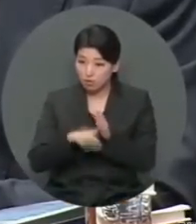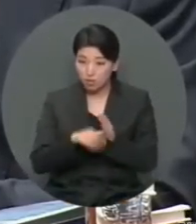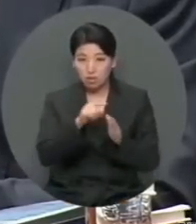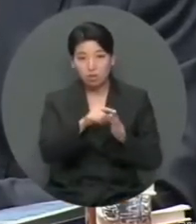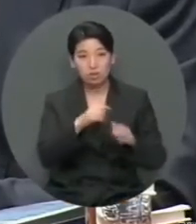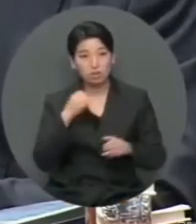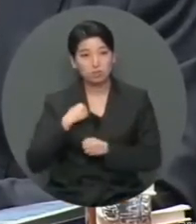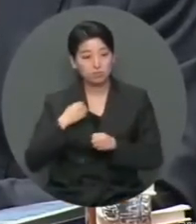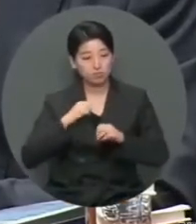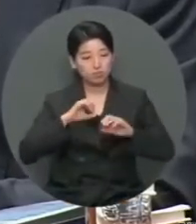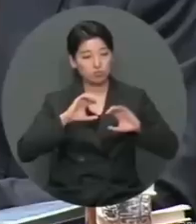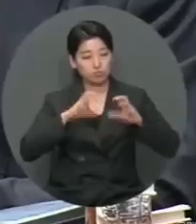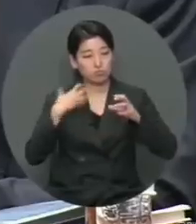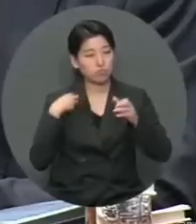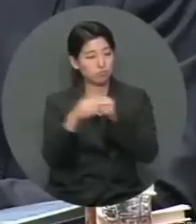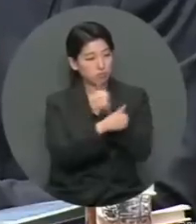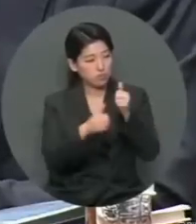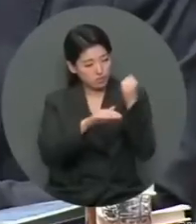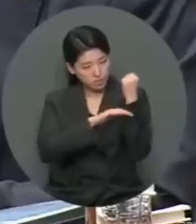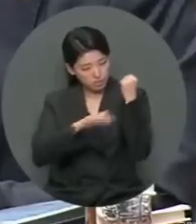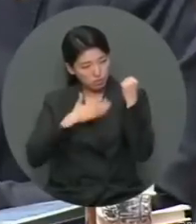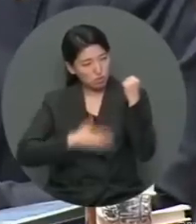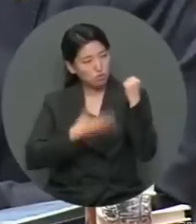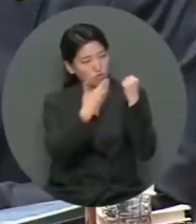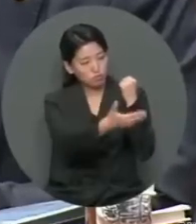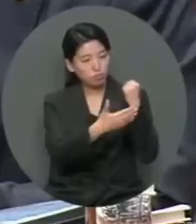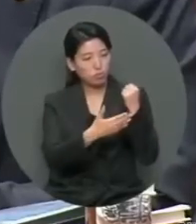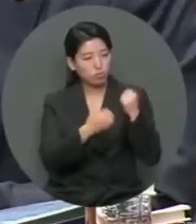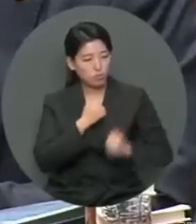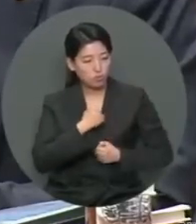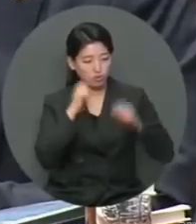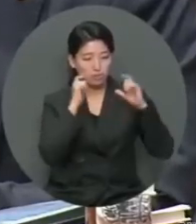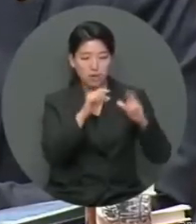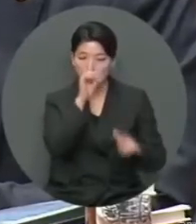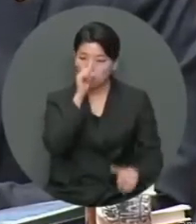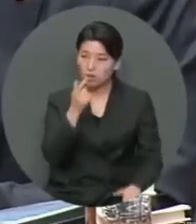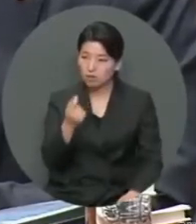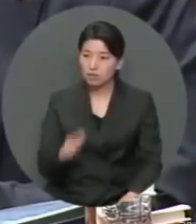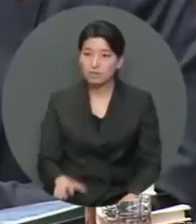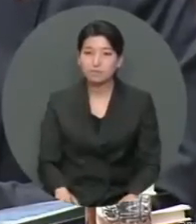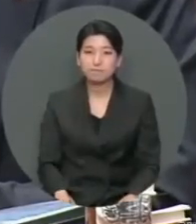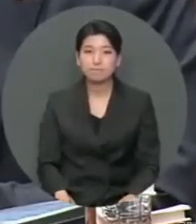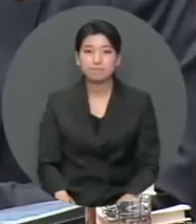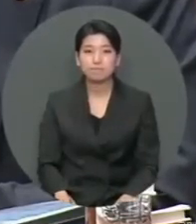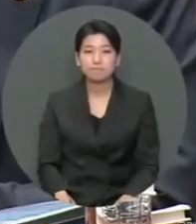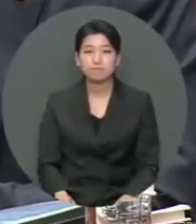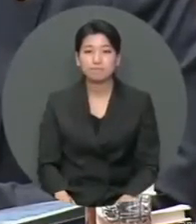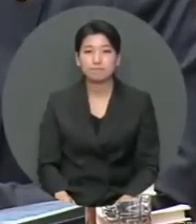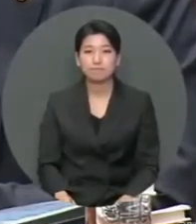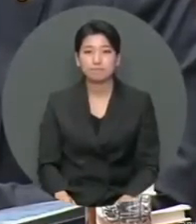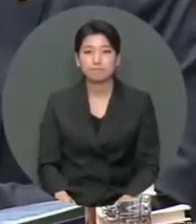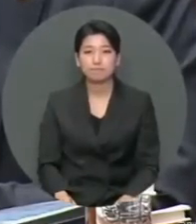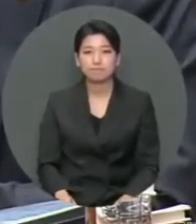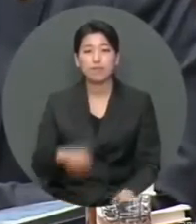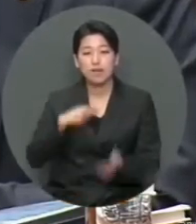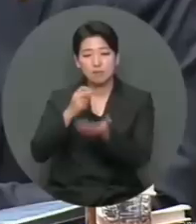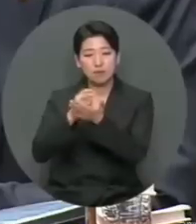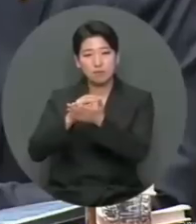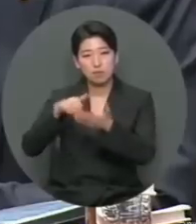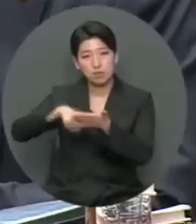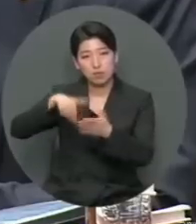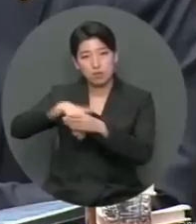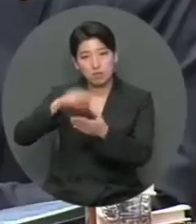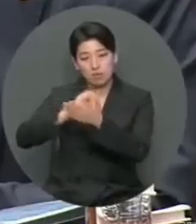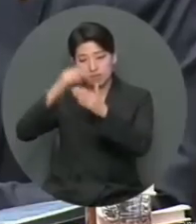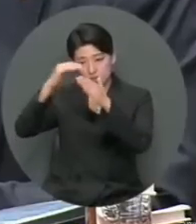권고를 하거나 가이드를 주시는 것도 필요한 거예요. 각 부처에 그와 같은 통지 법령에 대한 내용 그다음에